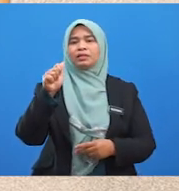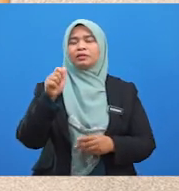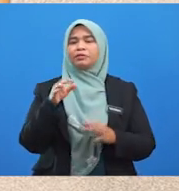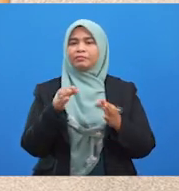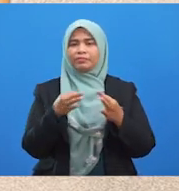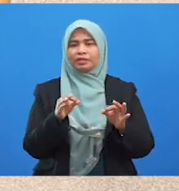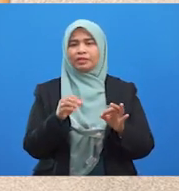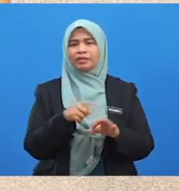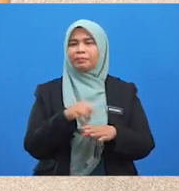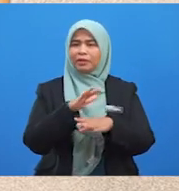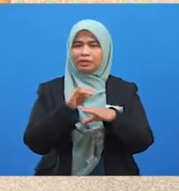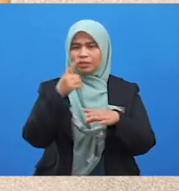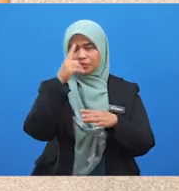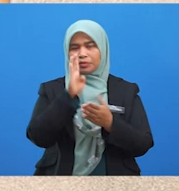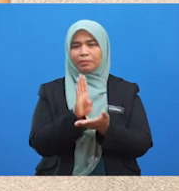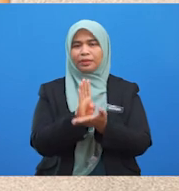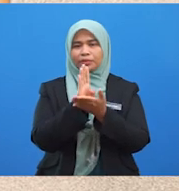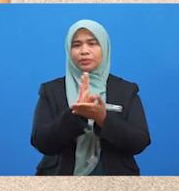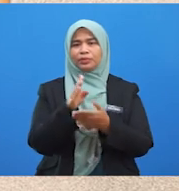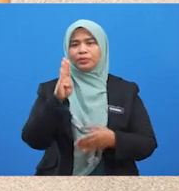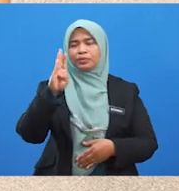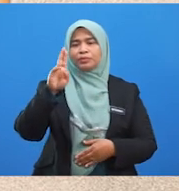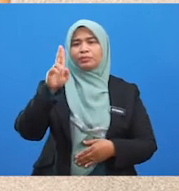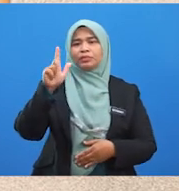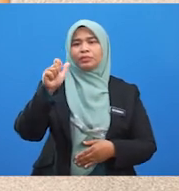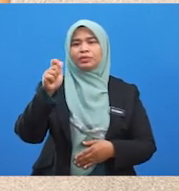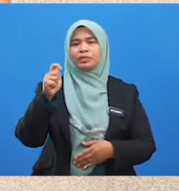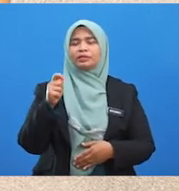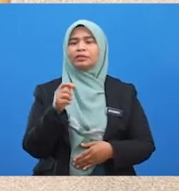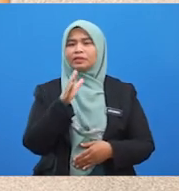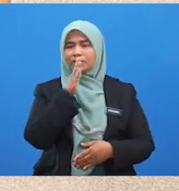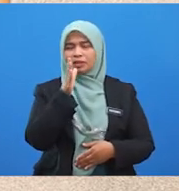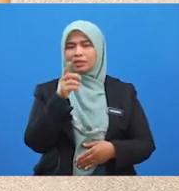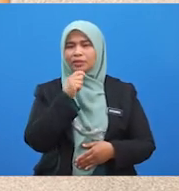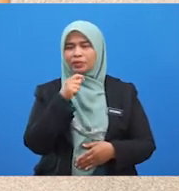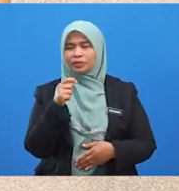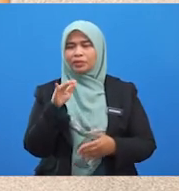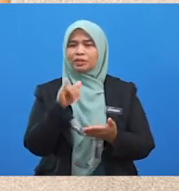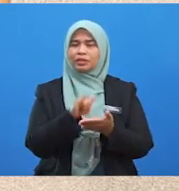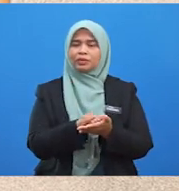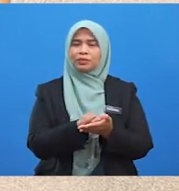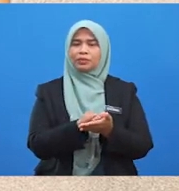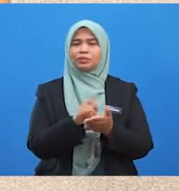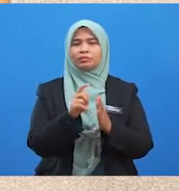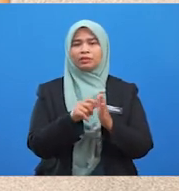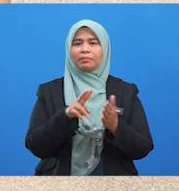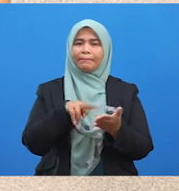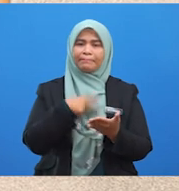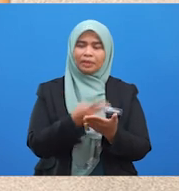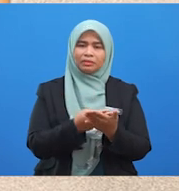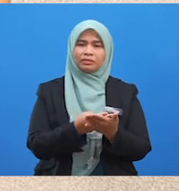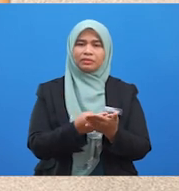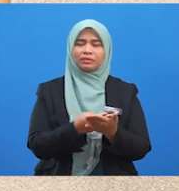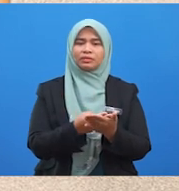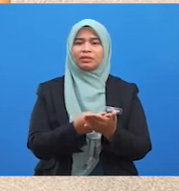Bulat. Tuduhan kepadanya ialah nenek tua itu terpijak kulit pisang yang